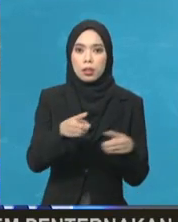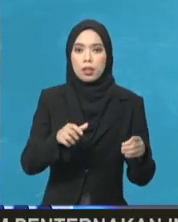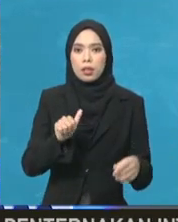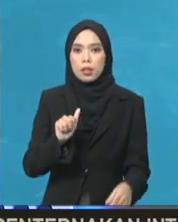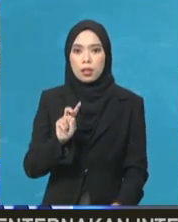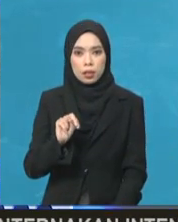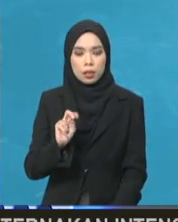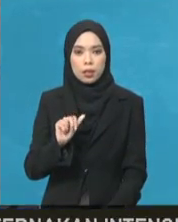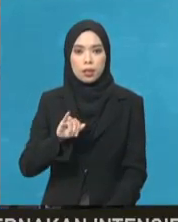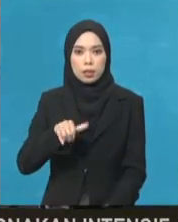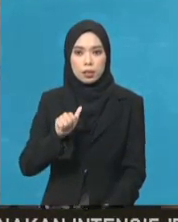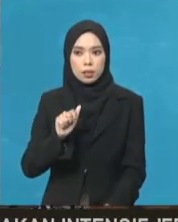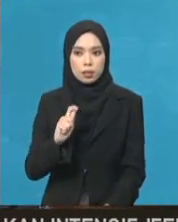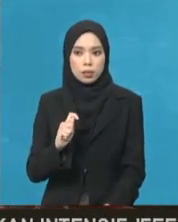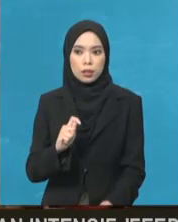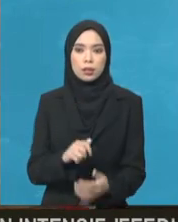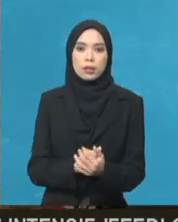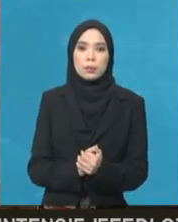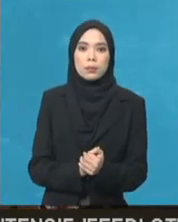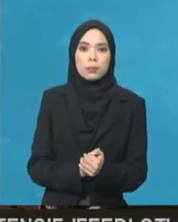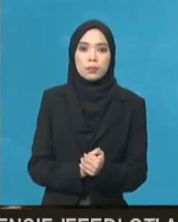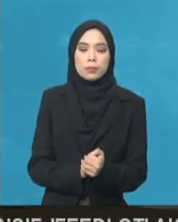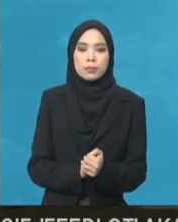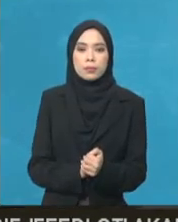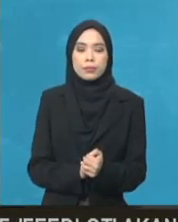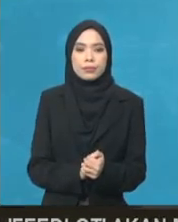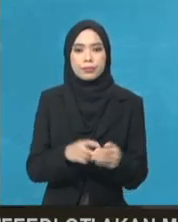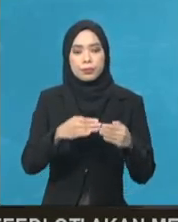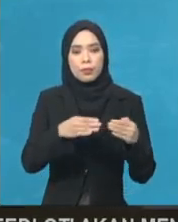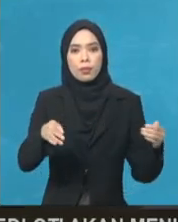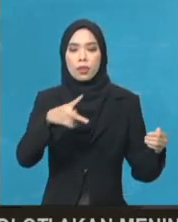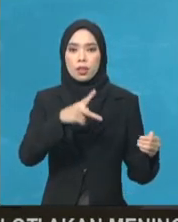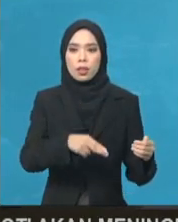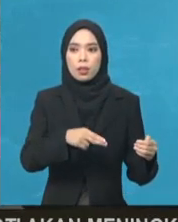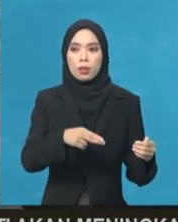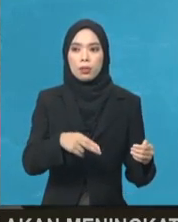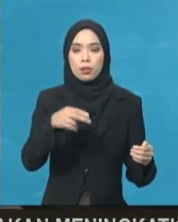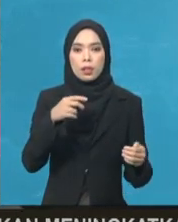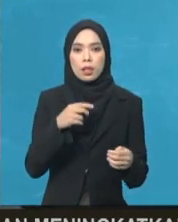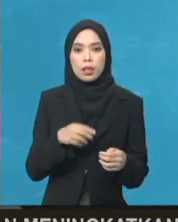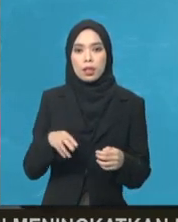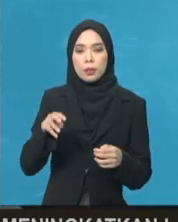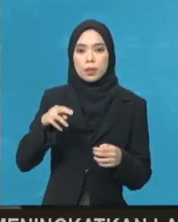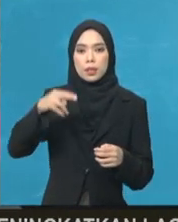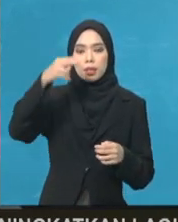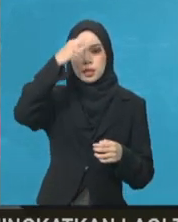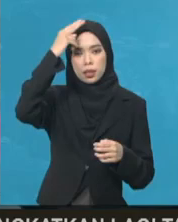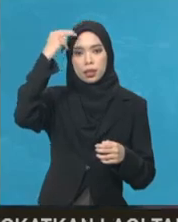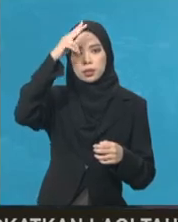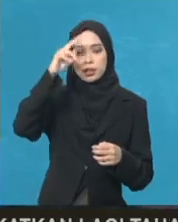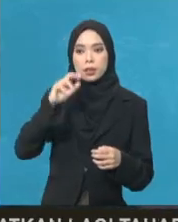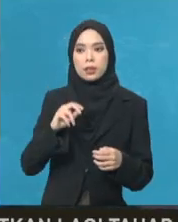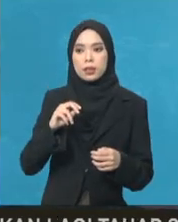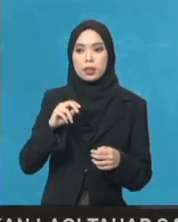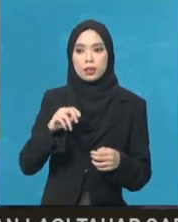Begawan Hai lancarnya disempurnakan oleh yang berhormat meja Jenderal besar ah